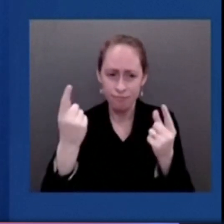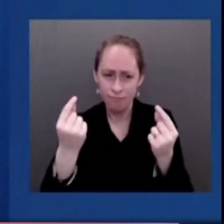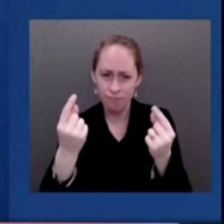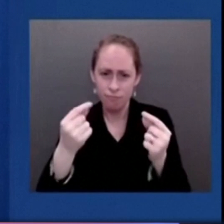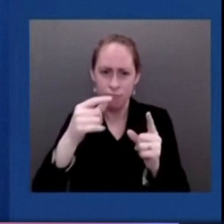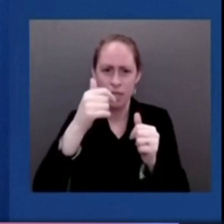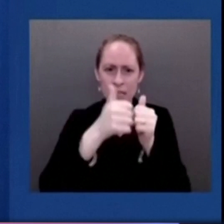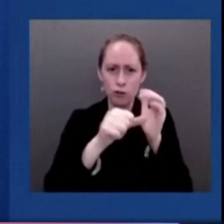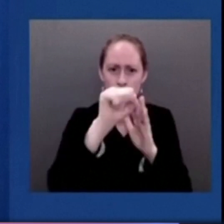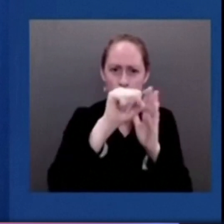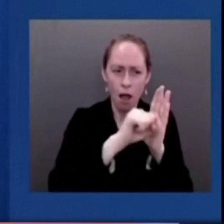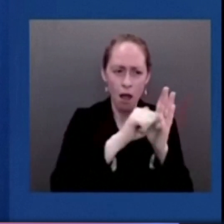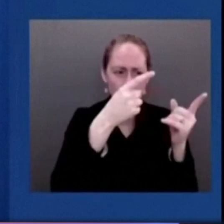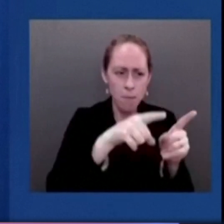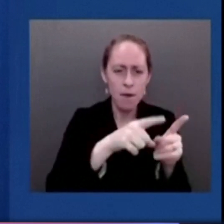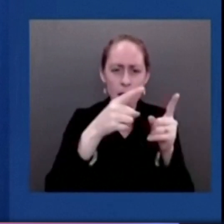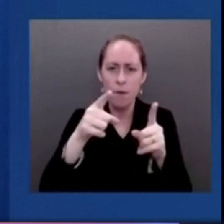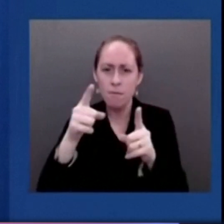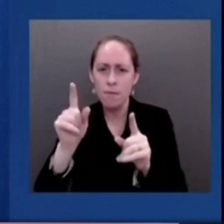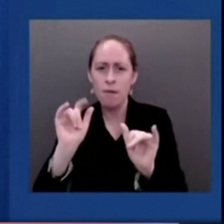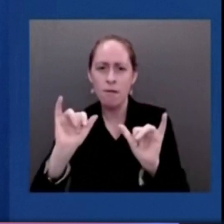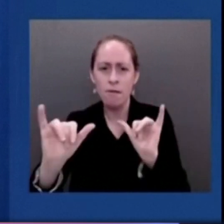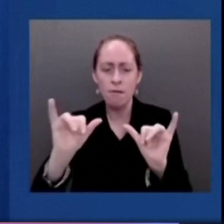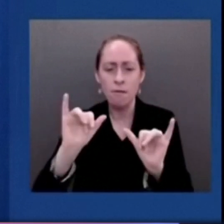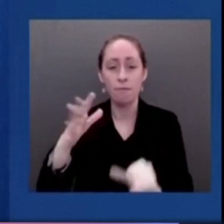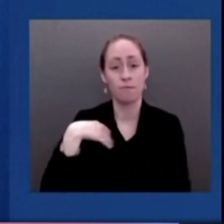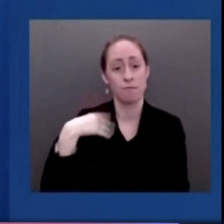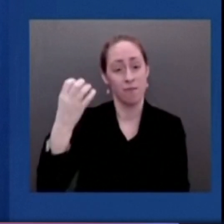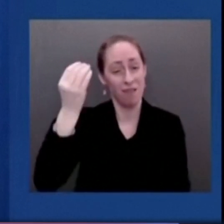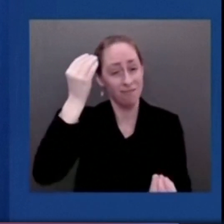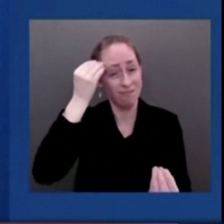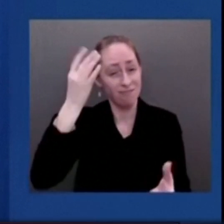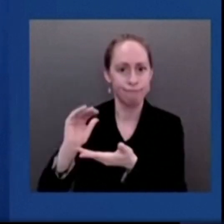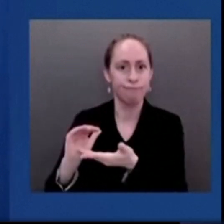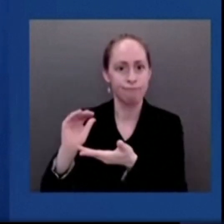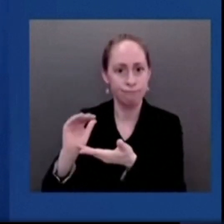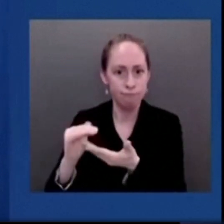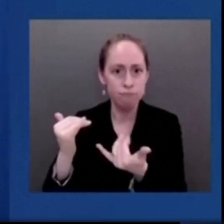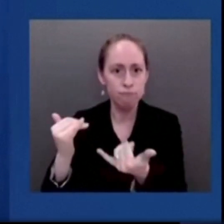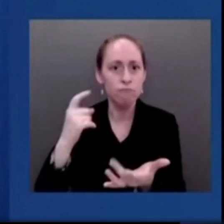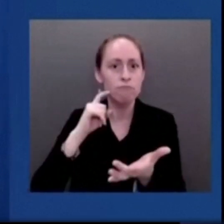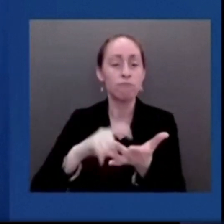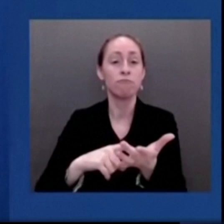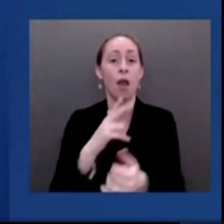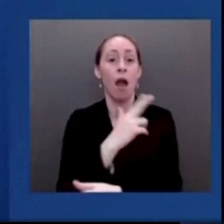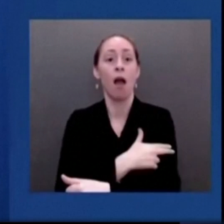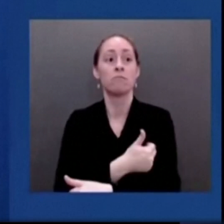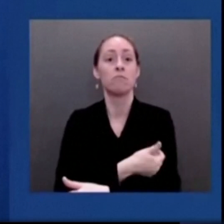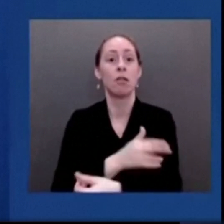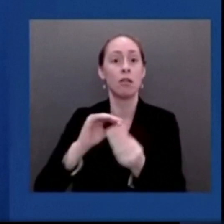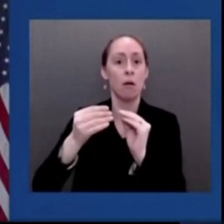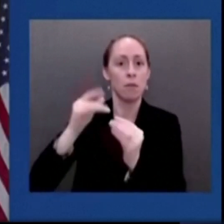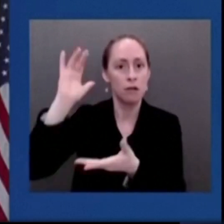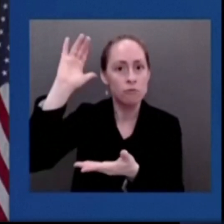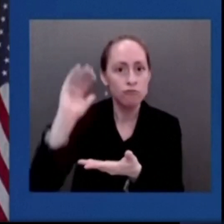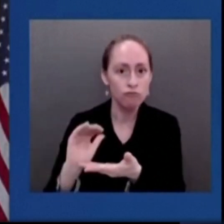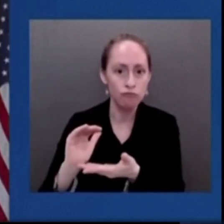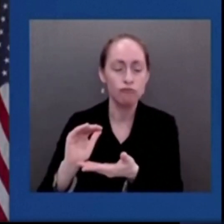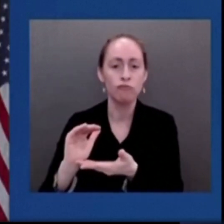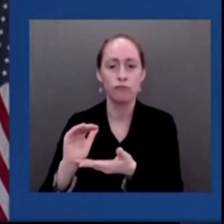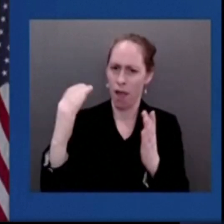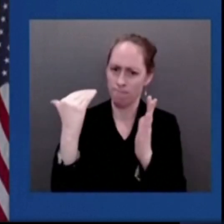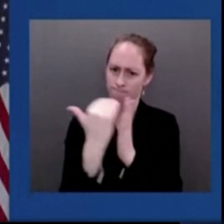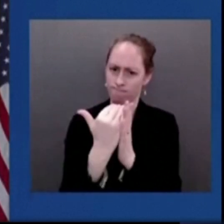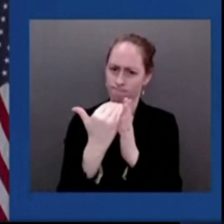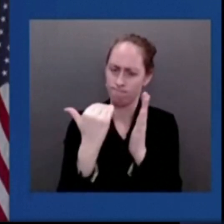hiện tại thì có hơn 130 điểm đến được liệt vào danh sách cấp độ 4 bao gồm một số điểm du lịch nổi